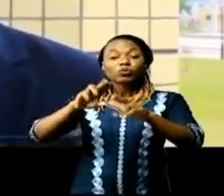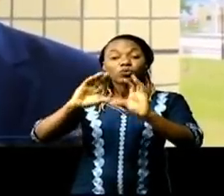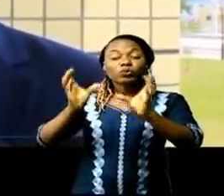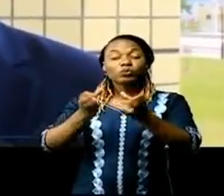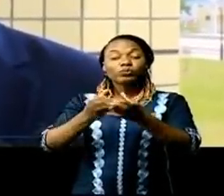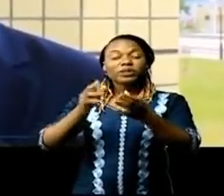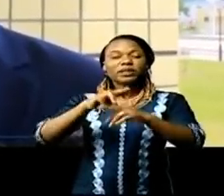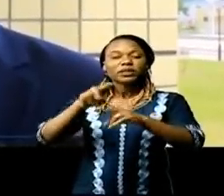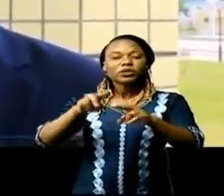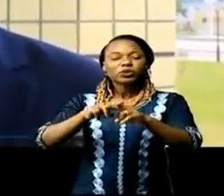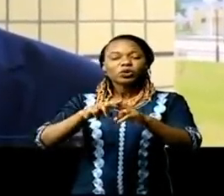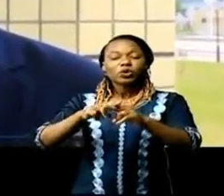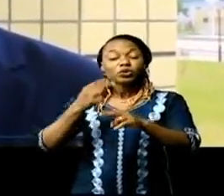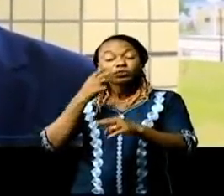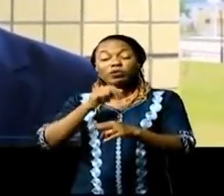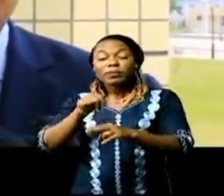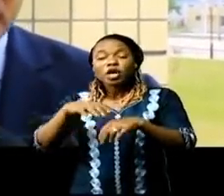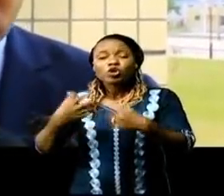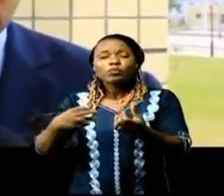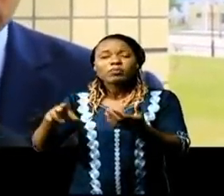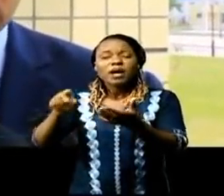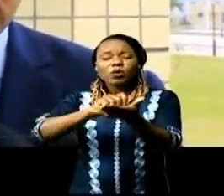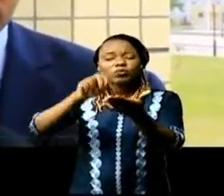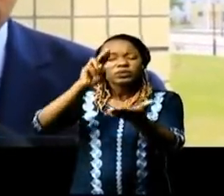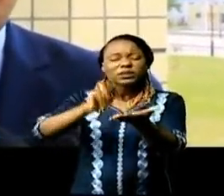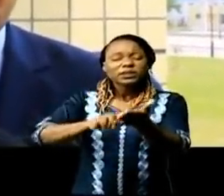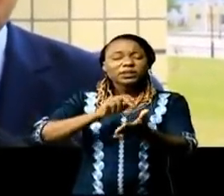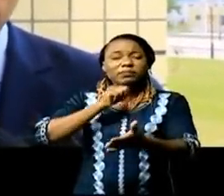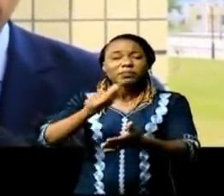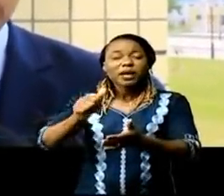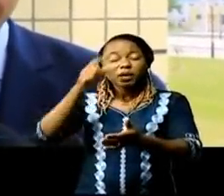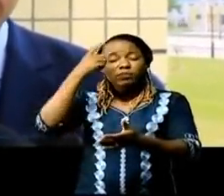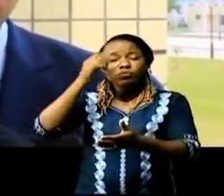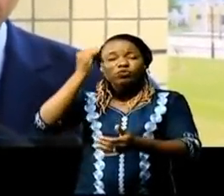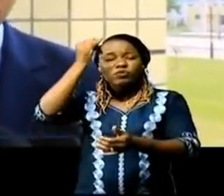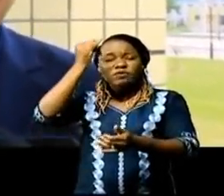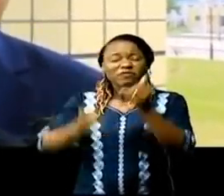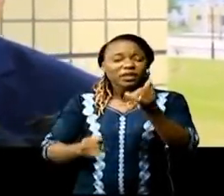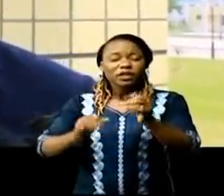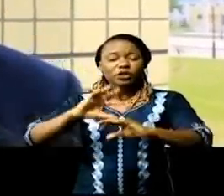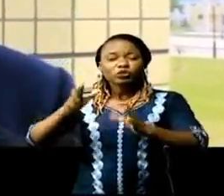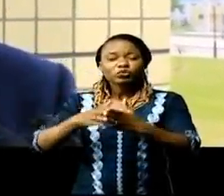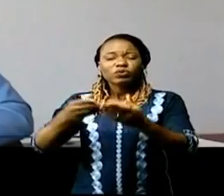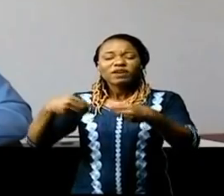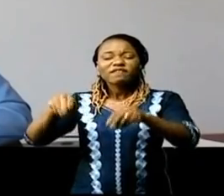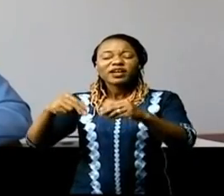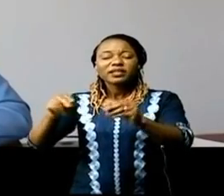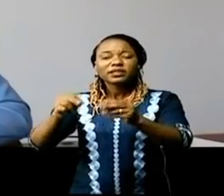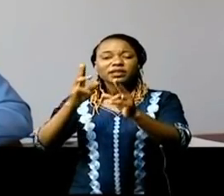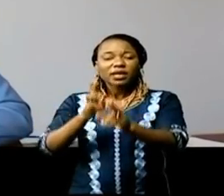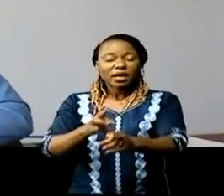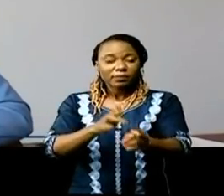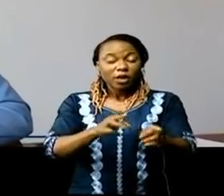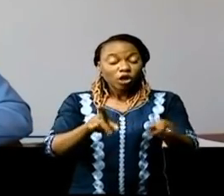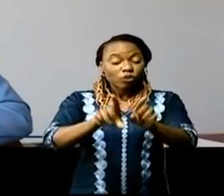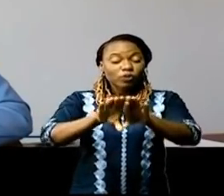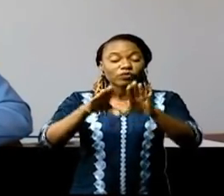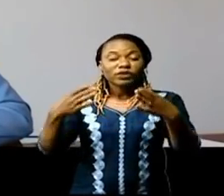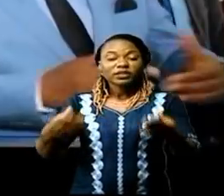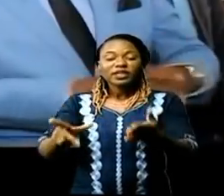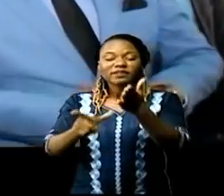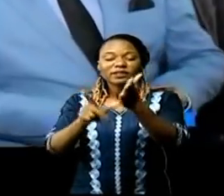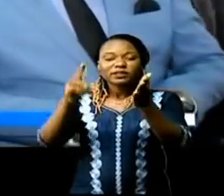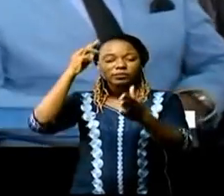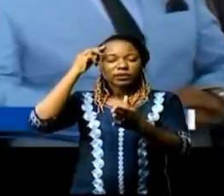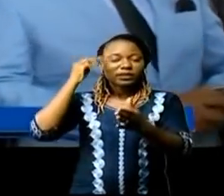on ratifierait jamais cet instrument. Ça fait longtemps que l'embargo a été imposé à la RDC. Comme à l'ouverture, c'est le vice-ministre